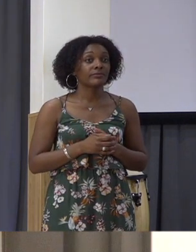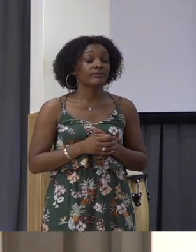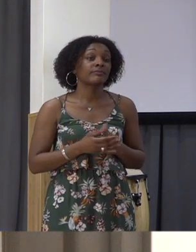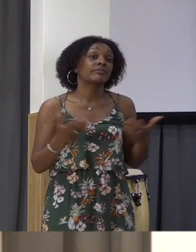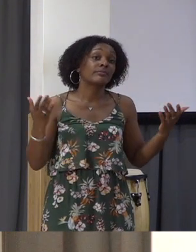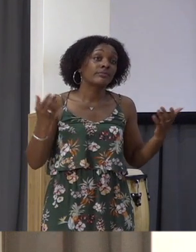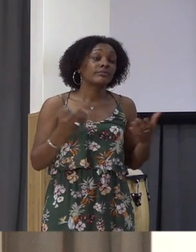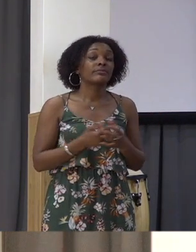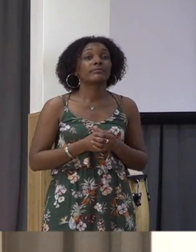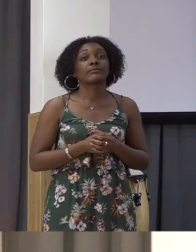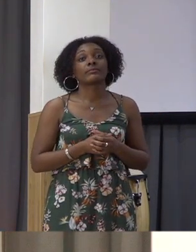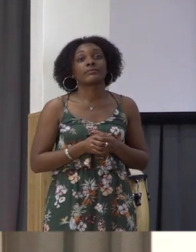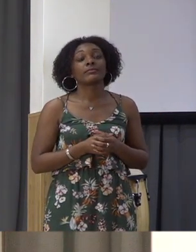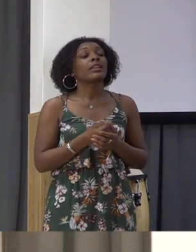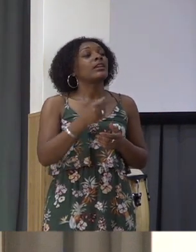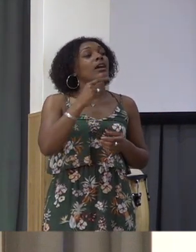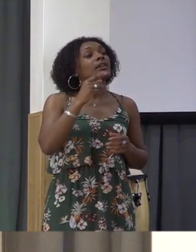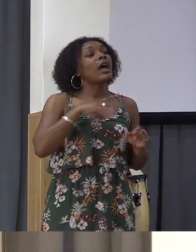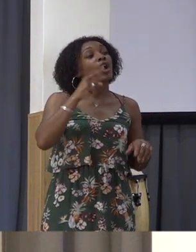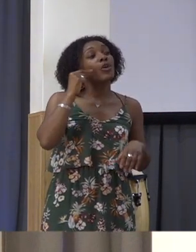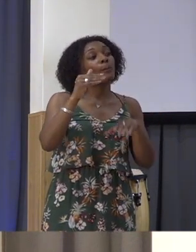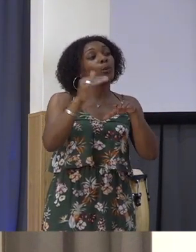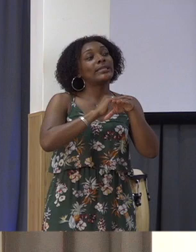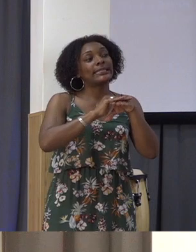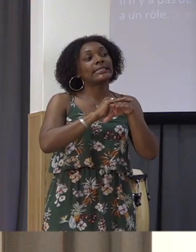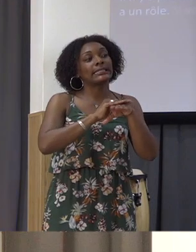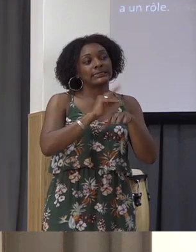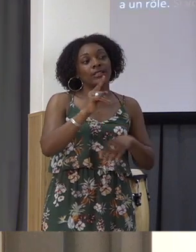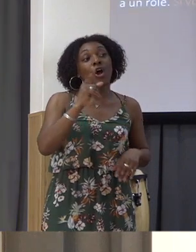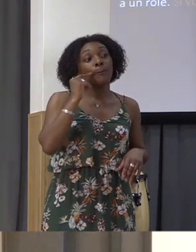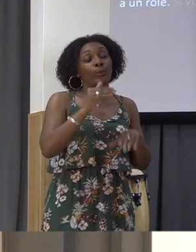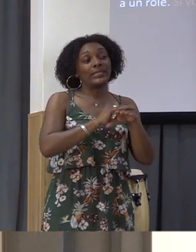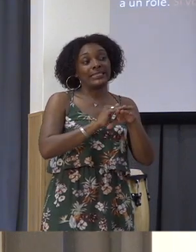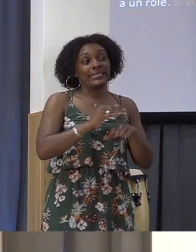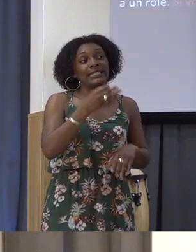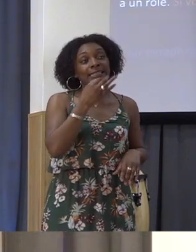Si je paraphrase un homme politique, je dirais: